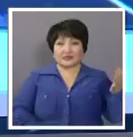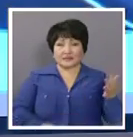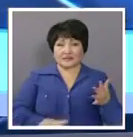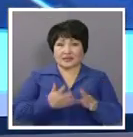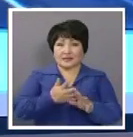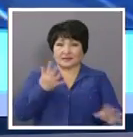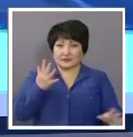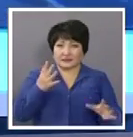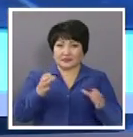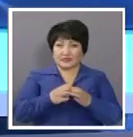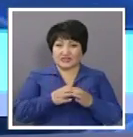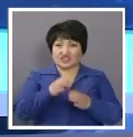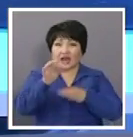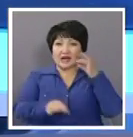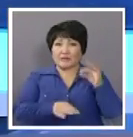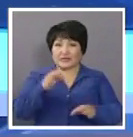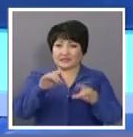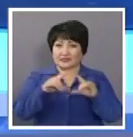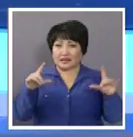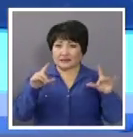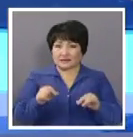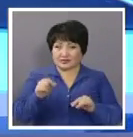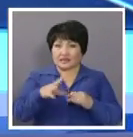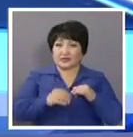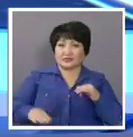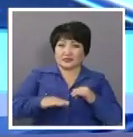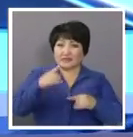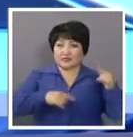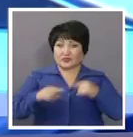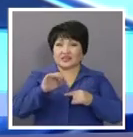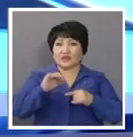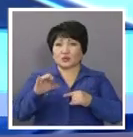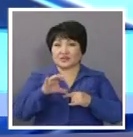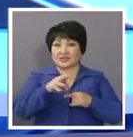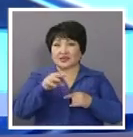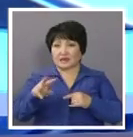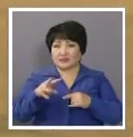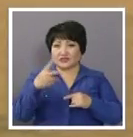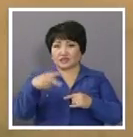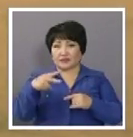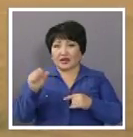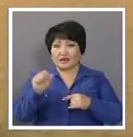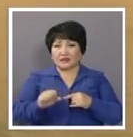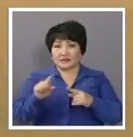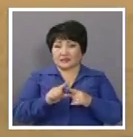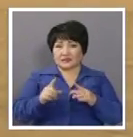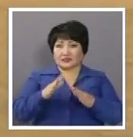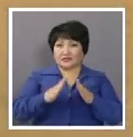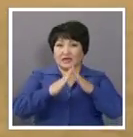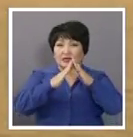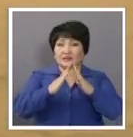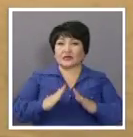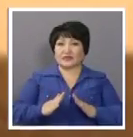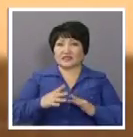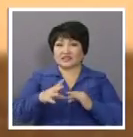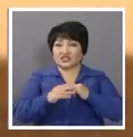Кезекті экипаж орбиталық станциядан жерге оралды. Союз ТМА-20М ғарыш кемесінің аппараты Жезқазған қаласынан